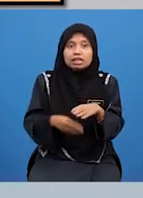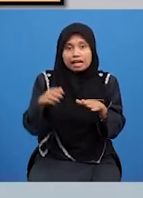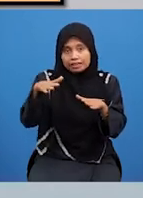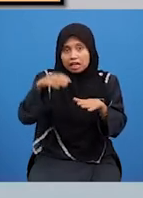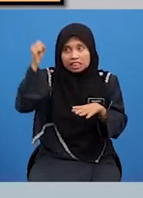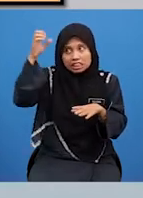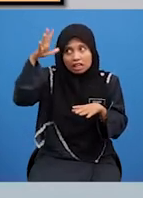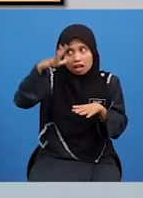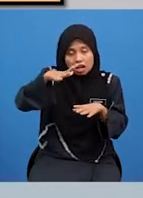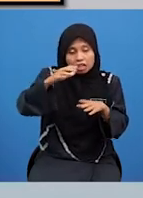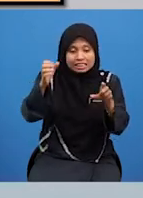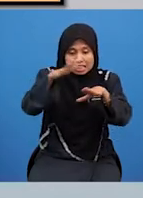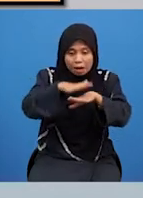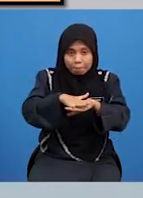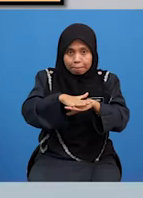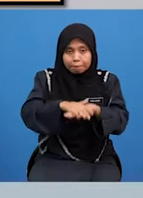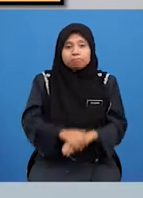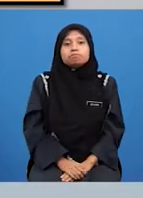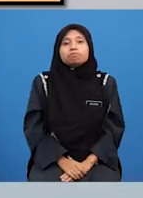objek dan bayang.